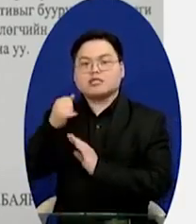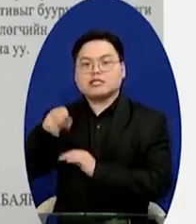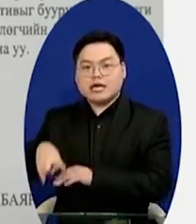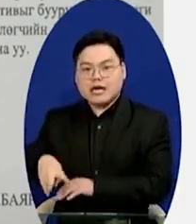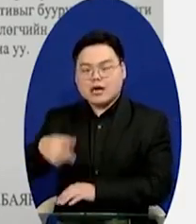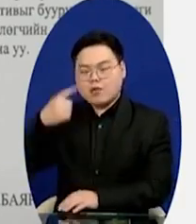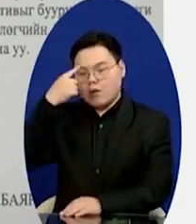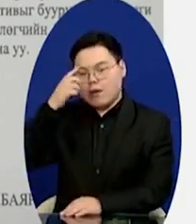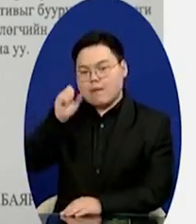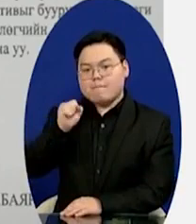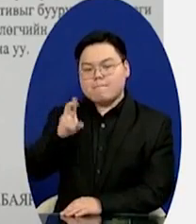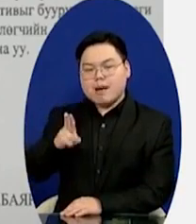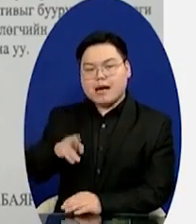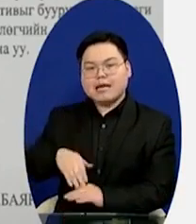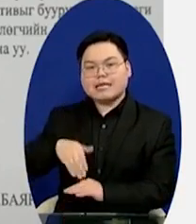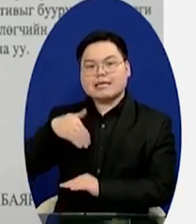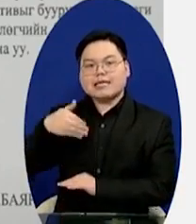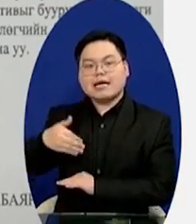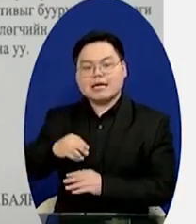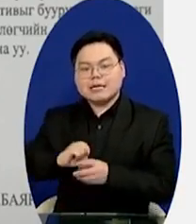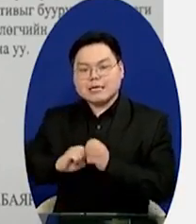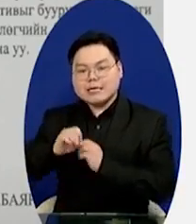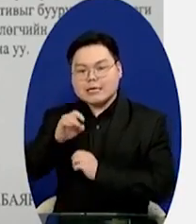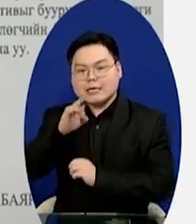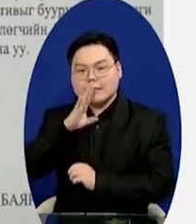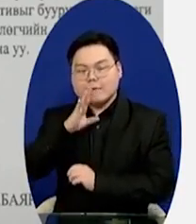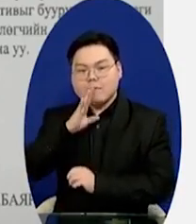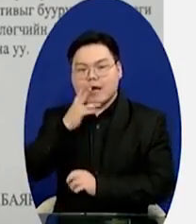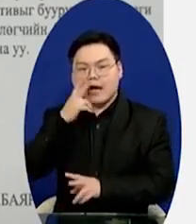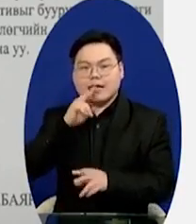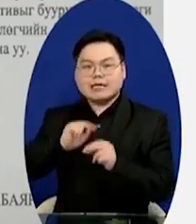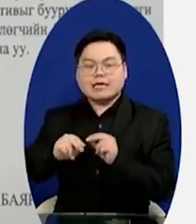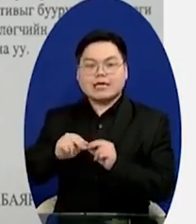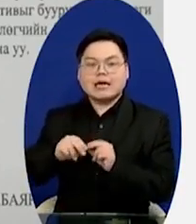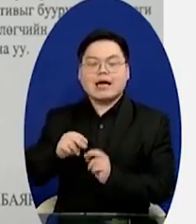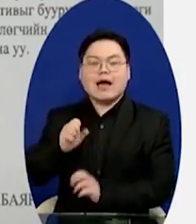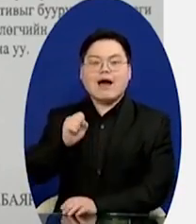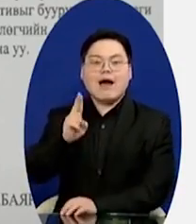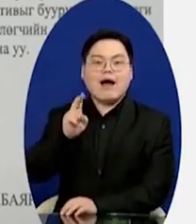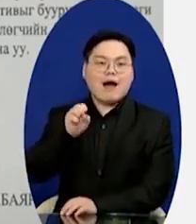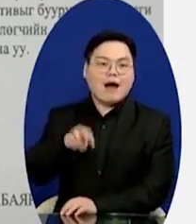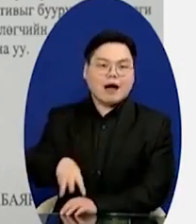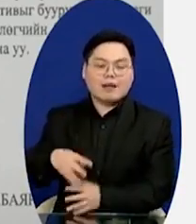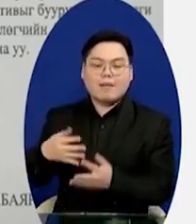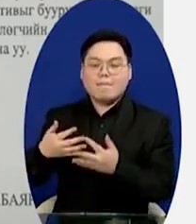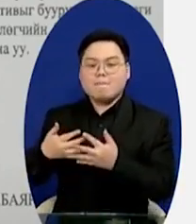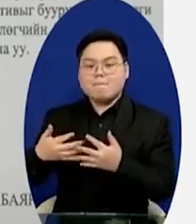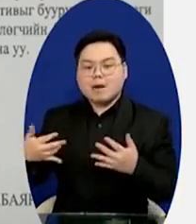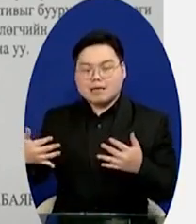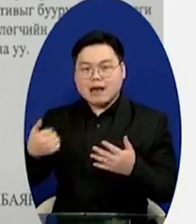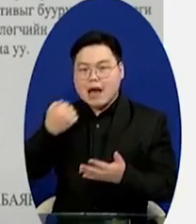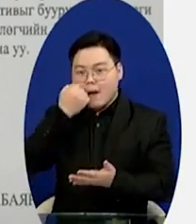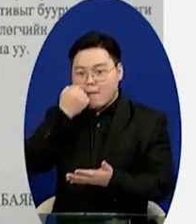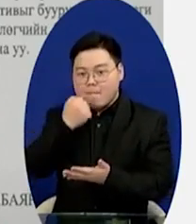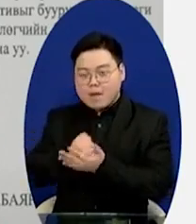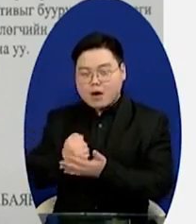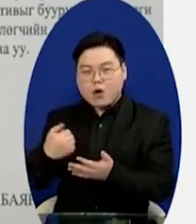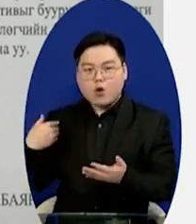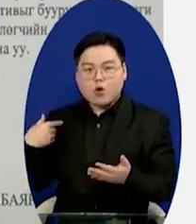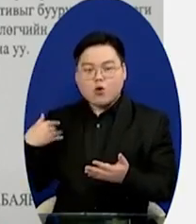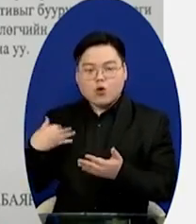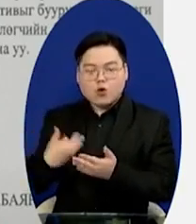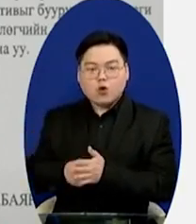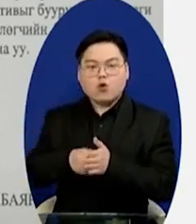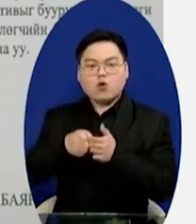банкнаас хийх дараагийн газар дээрх хяналт шалгалтын акт материал батлагдах хүртлэх хугацаанд хүчин